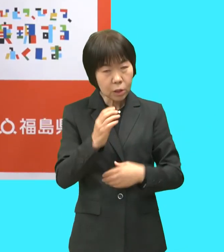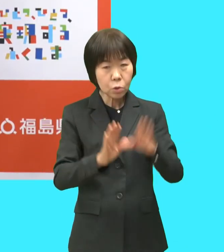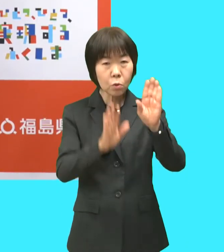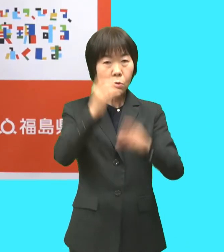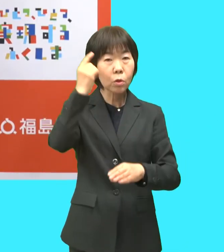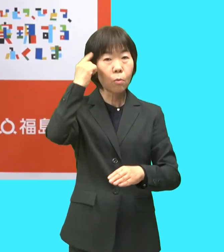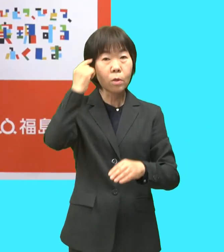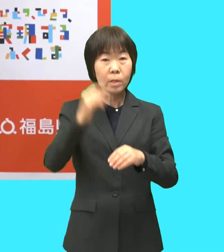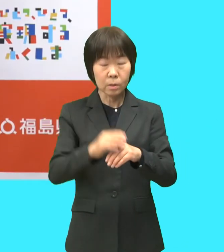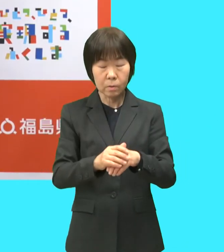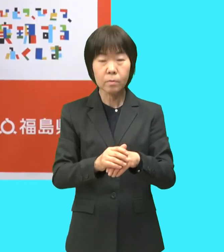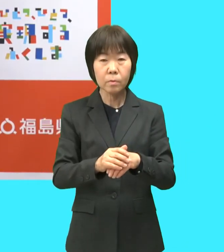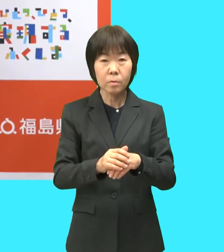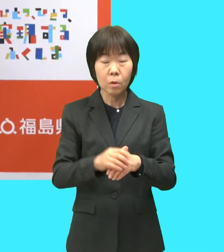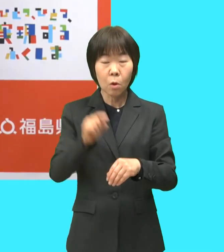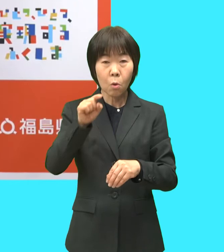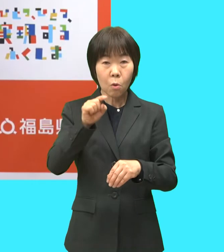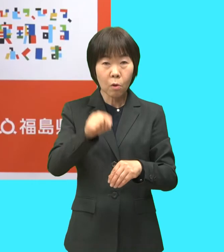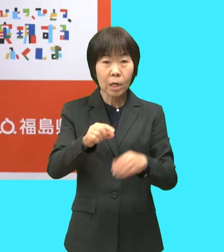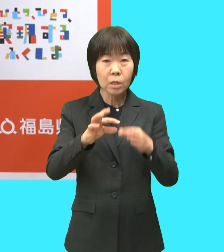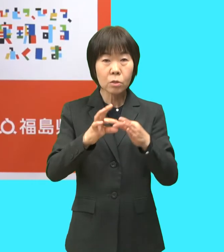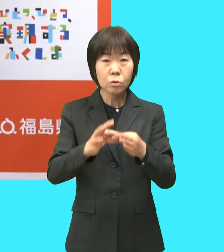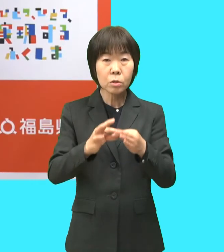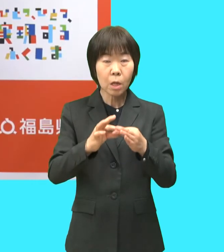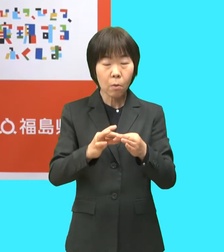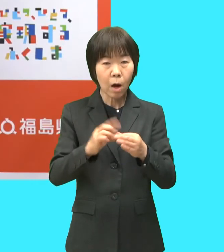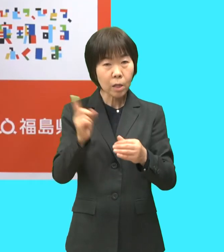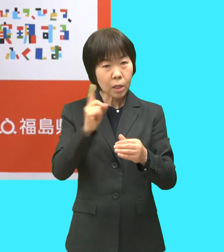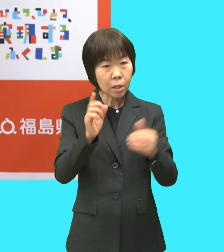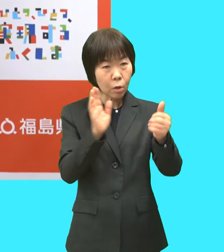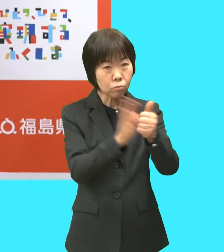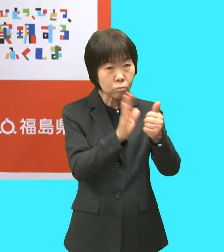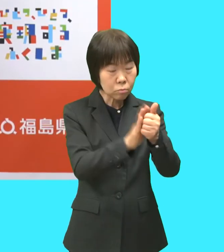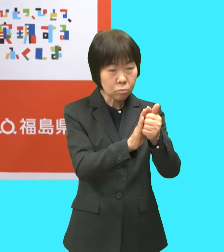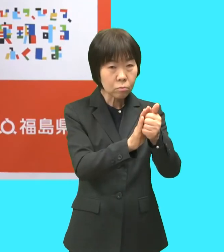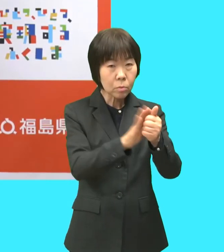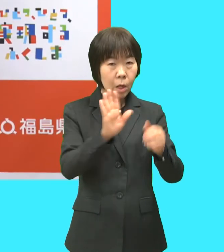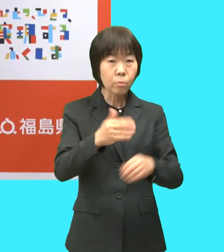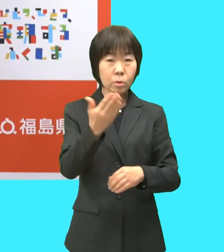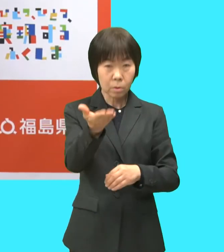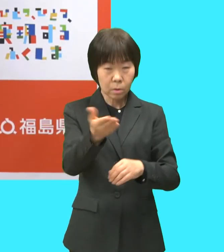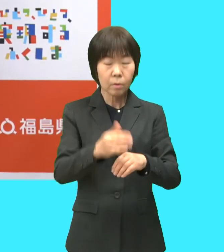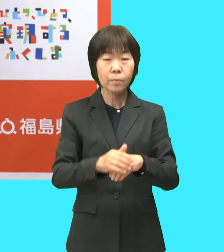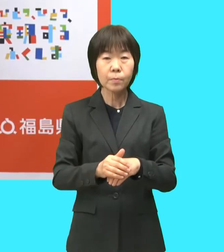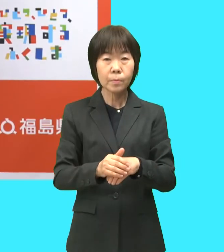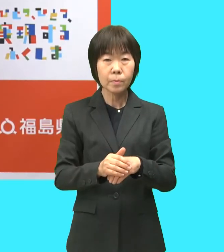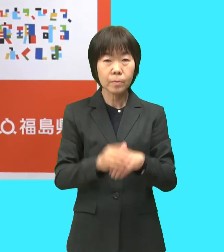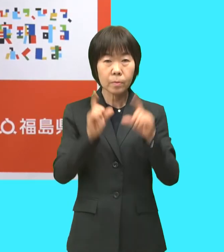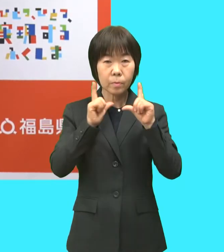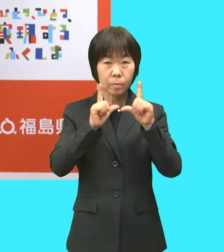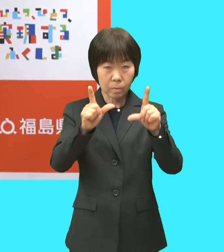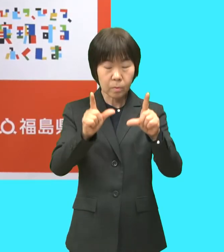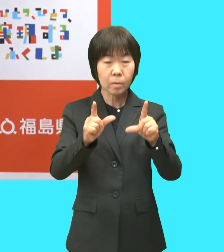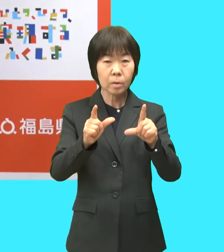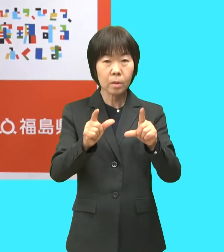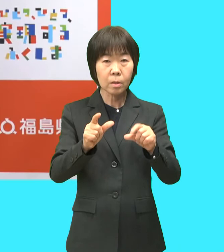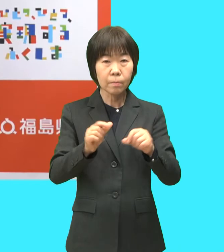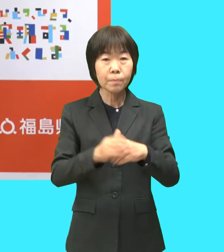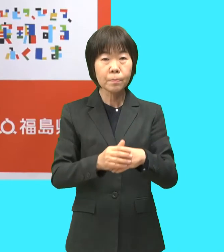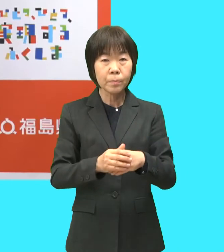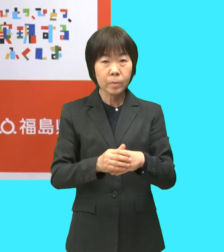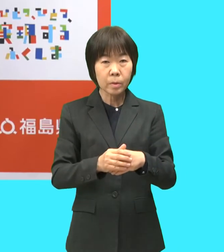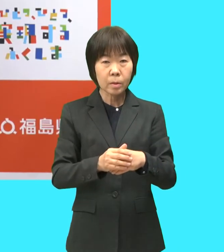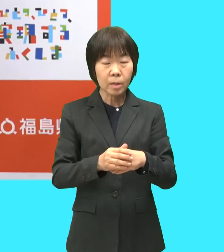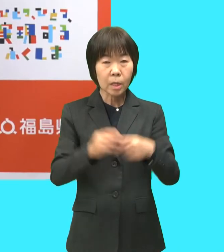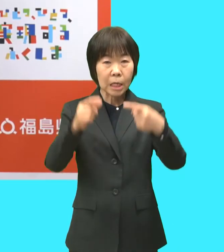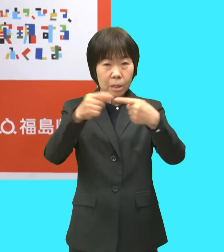ども、そこについては何らケアをすることがないのかということを伺います。 はい、まず前半の方の